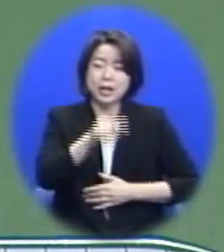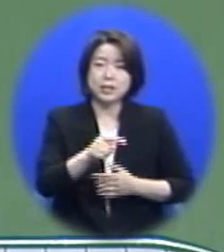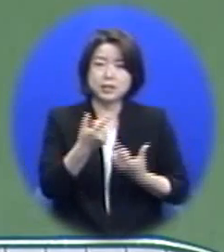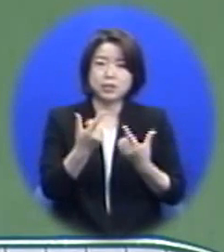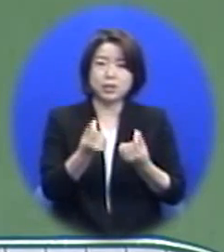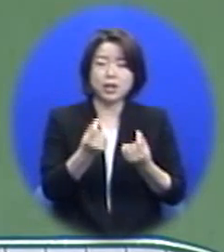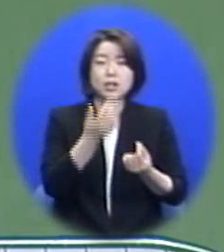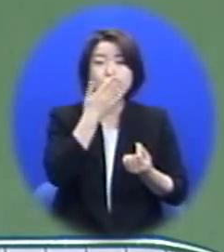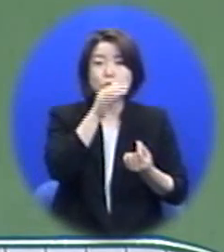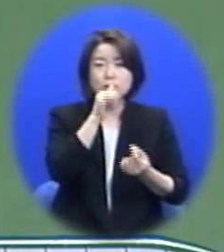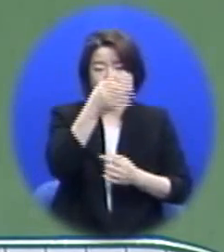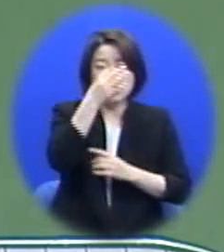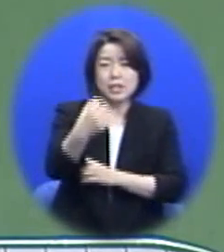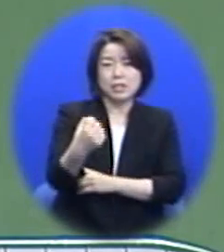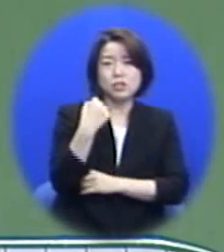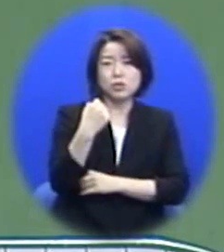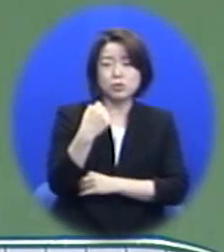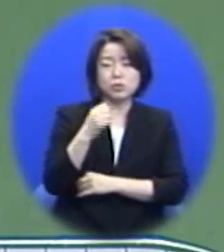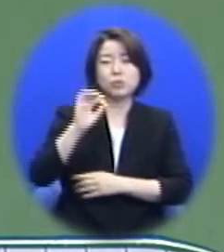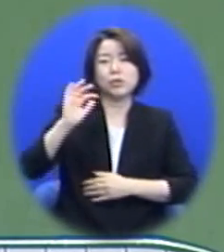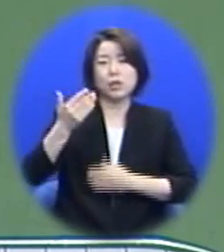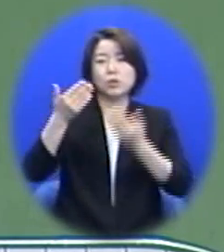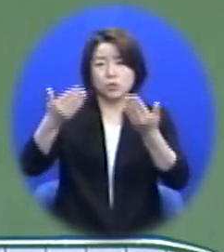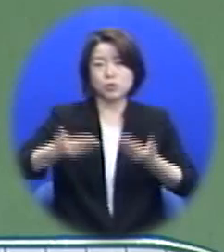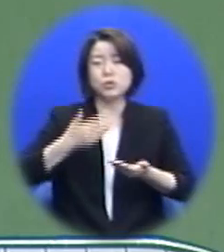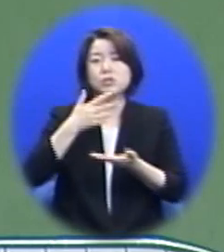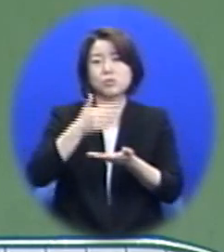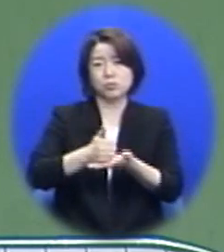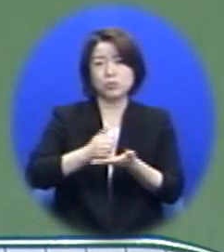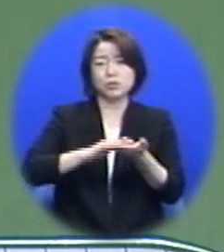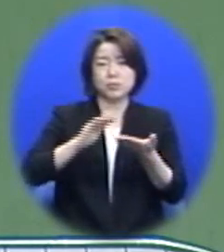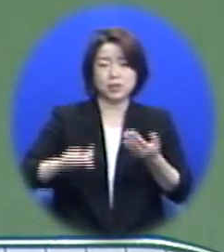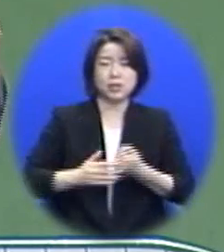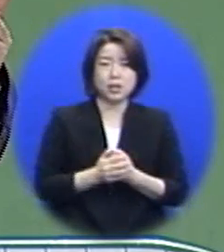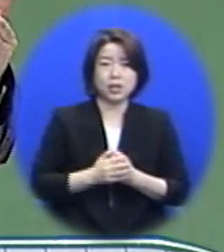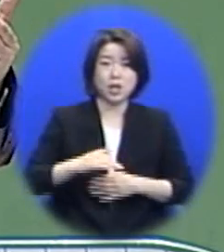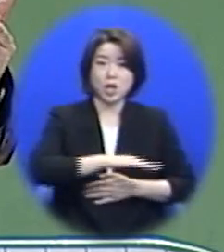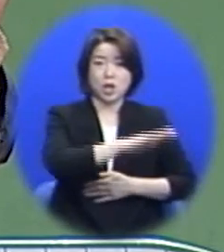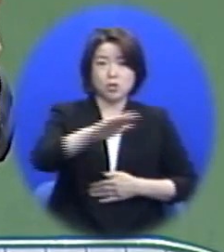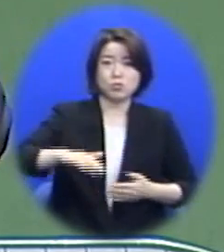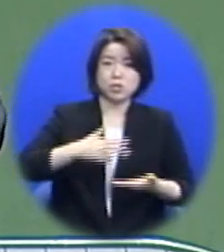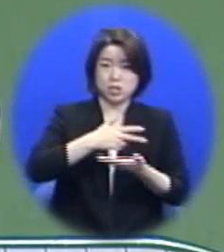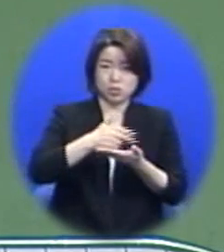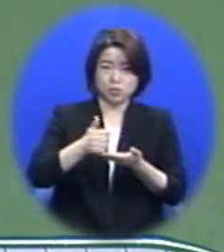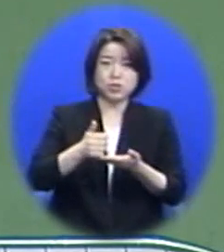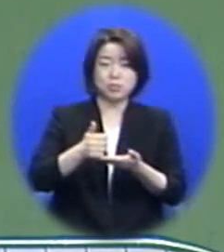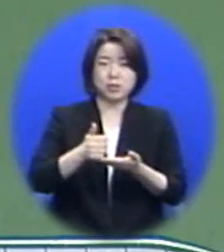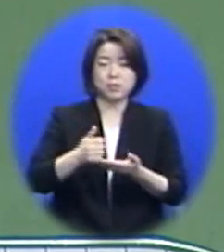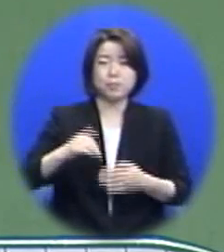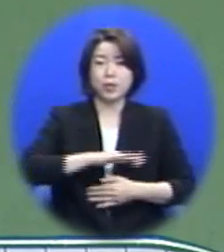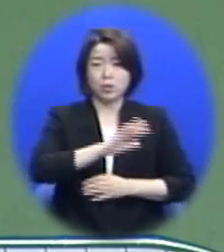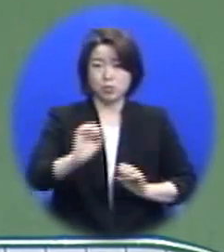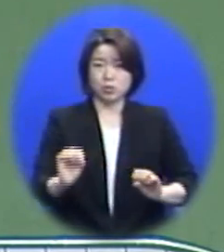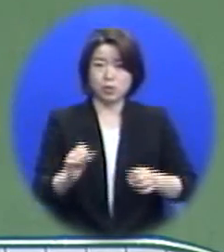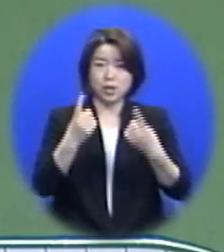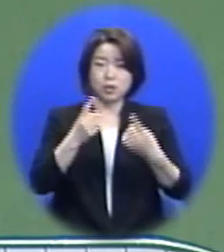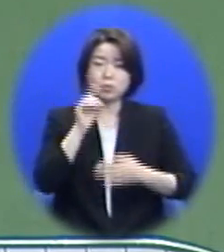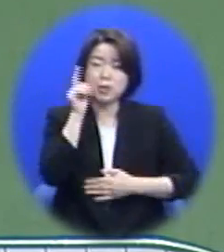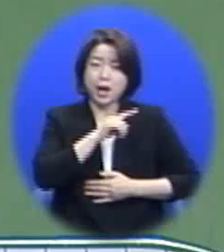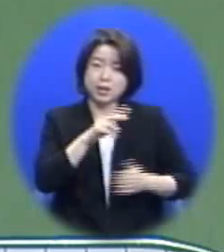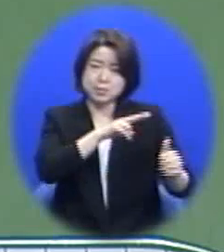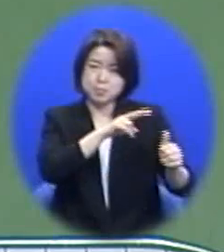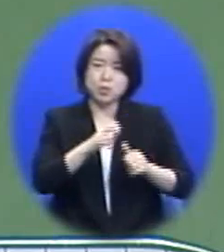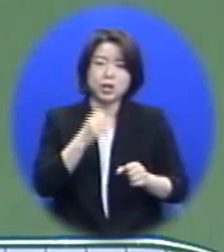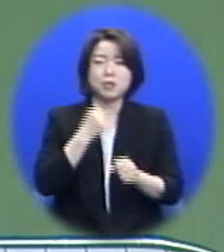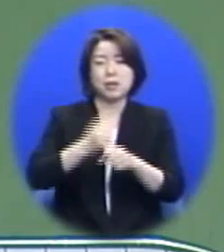있는 능력도 되어 주시는 분이십니다 아멘 우리 주님이 우리로 하여금 악을 미워하게